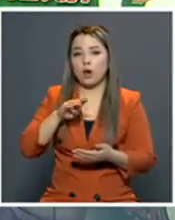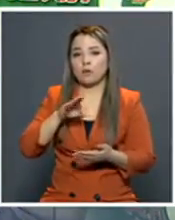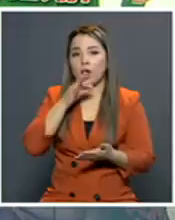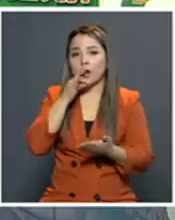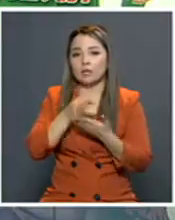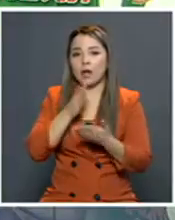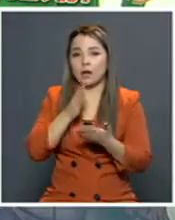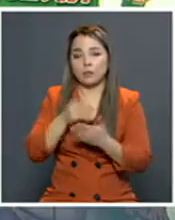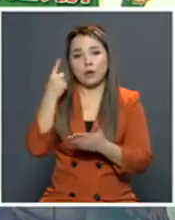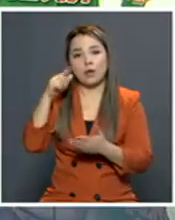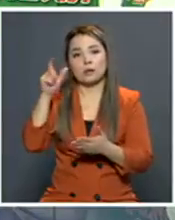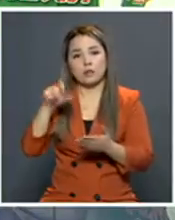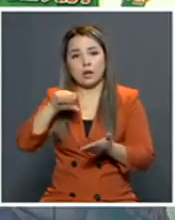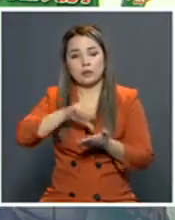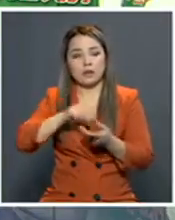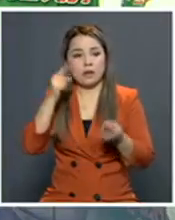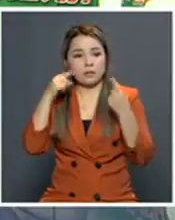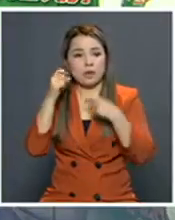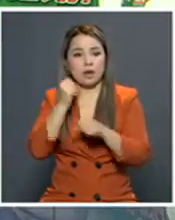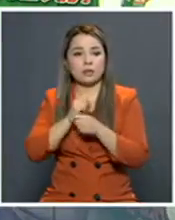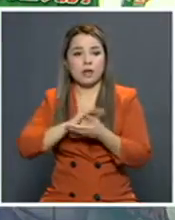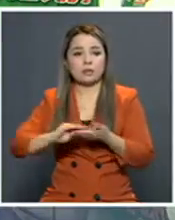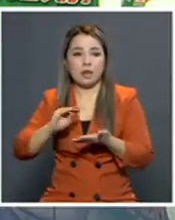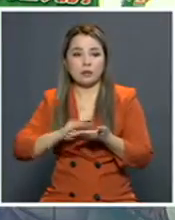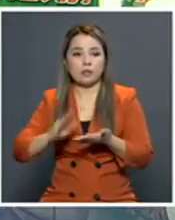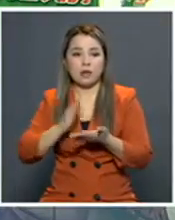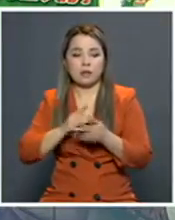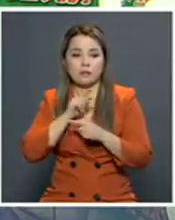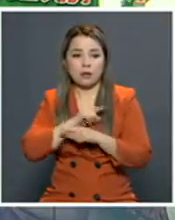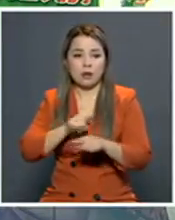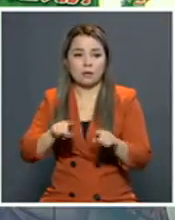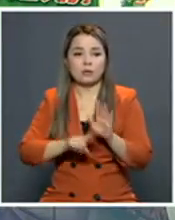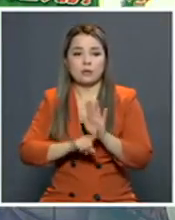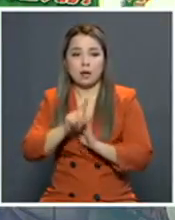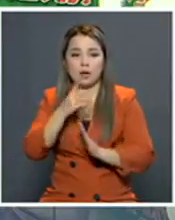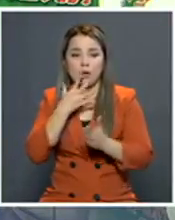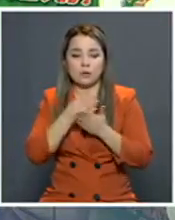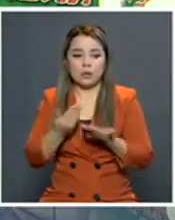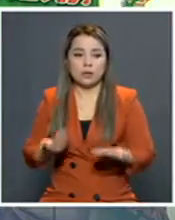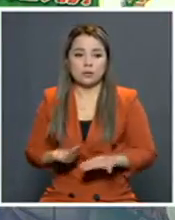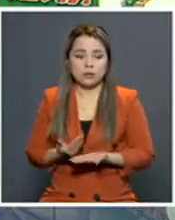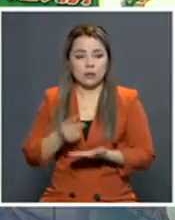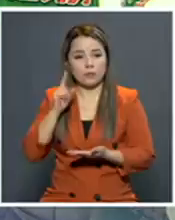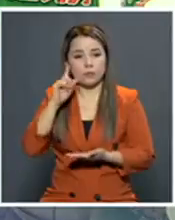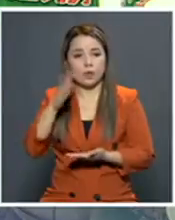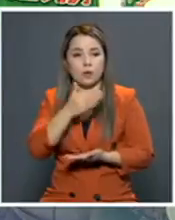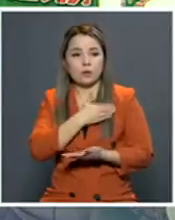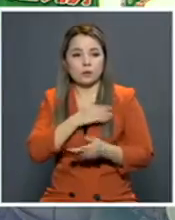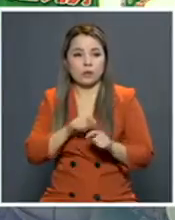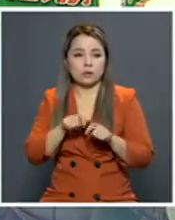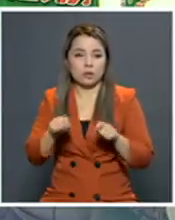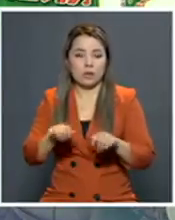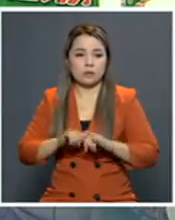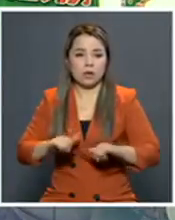бастама ақын шығармашылығын қалың жұртқа кеңінен насихаттап, Абай әлеміндегі тың дүниелерді паш етуге серпін беруі